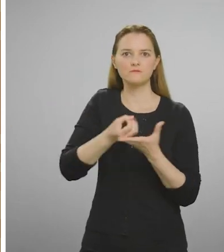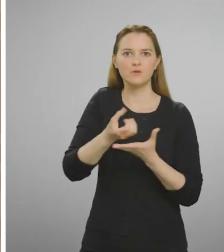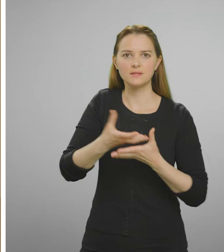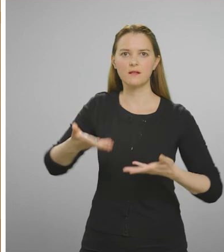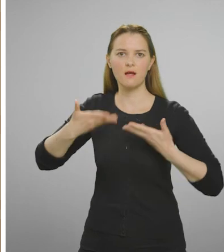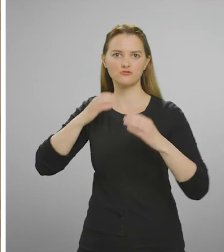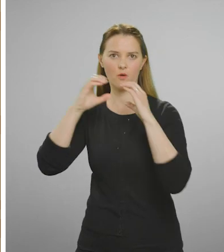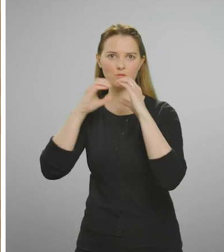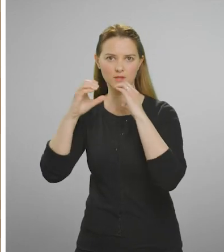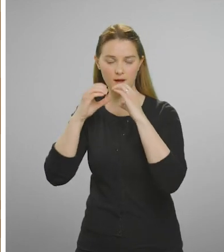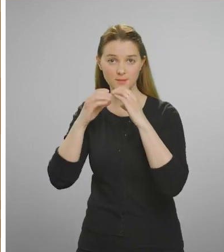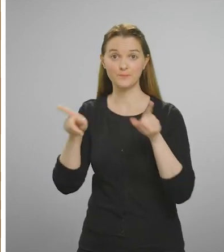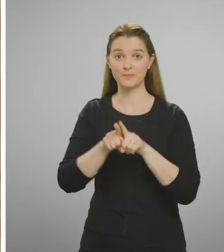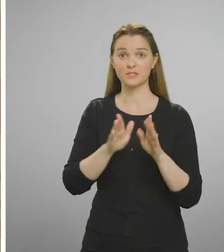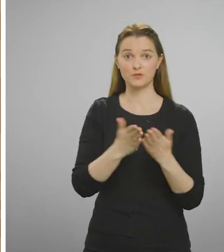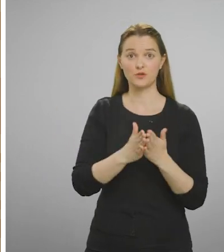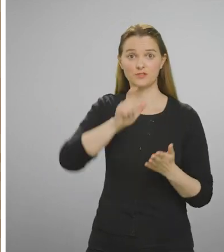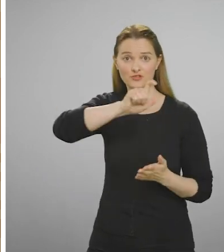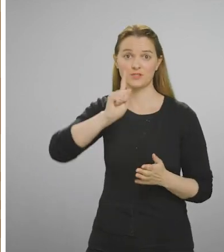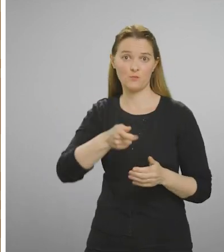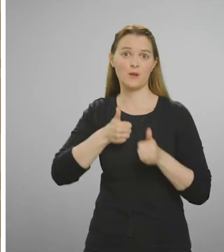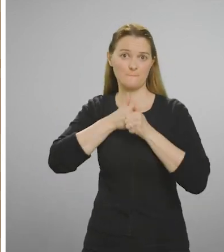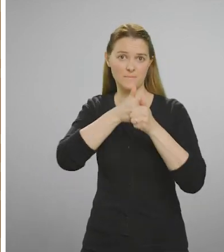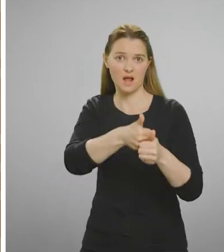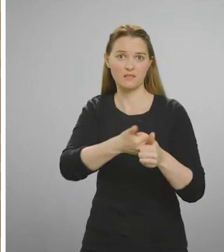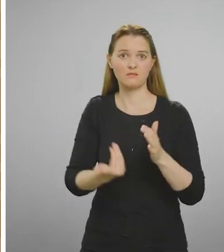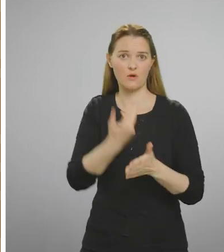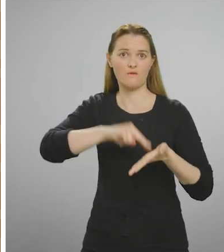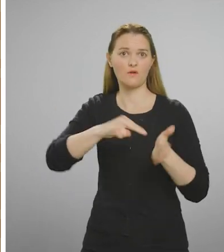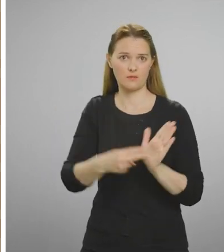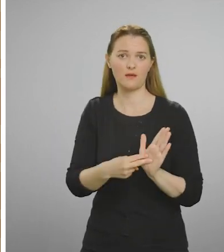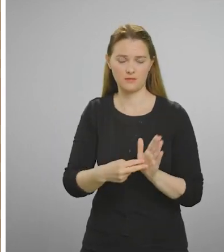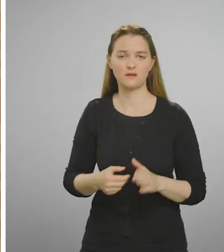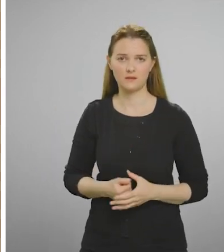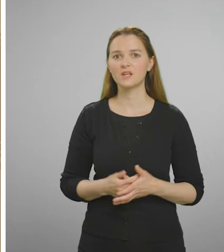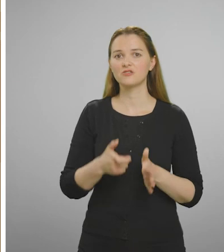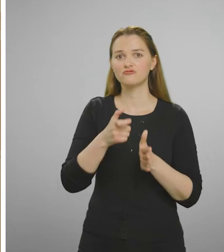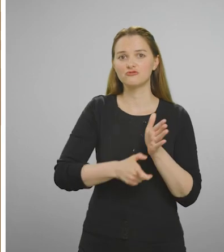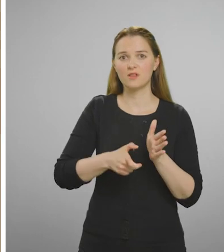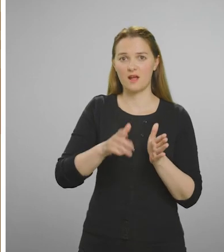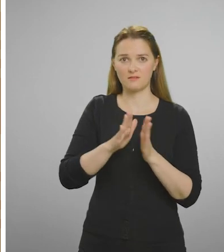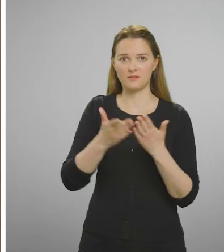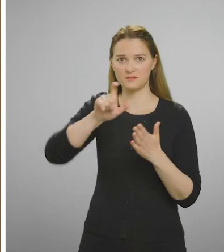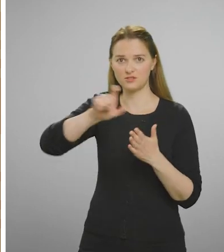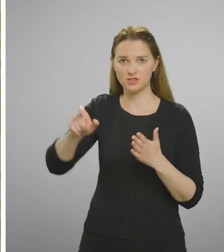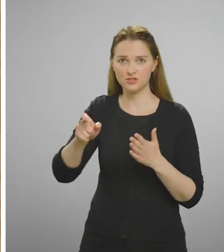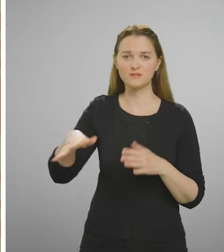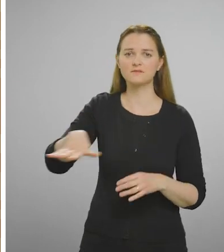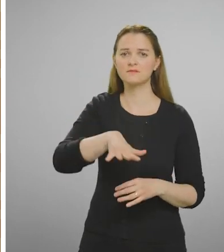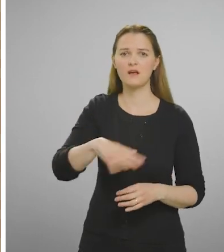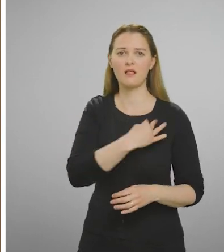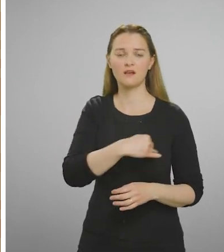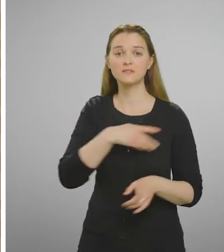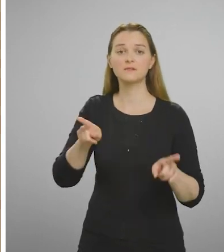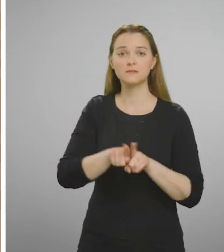informacija do lakše i brže komunikacije, pa je knjižnica morala ići u korak s tom spoznajom. Korisnici knjižnice dolaze iz